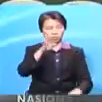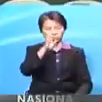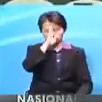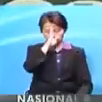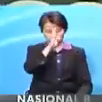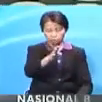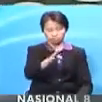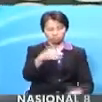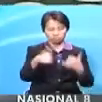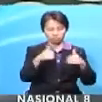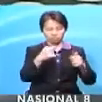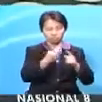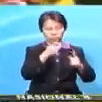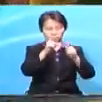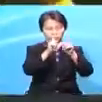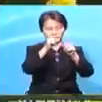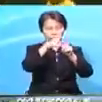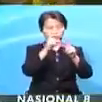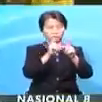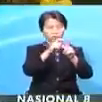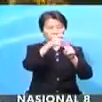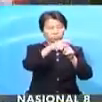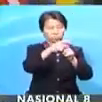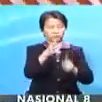punya persembahan dari segi teknik